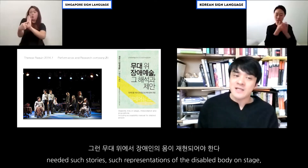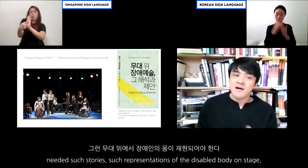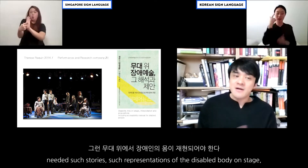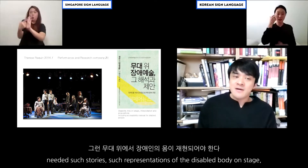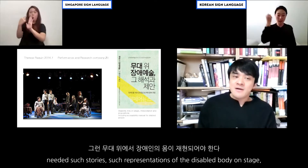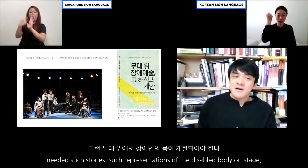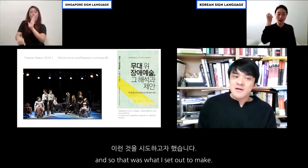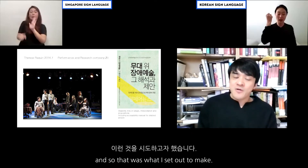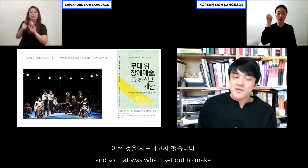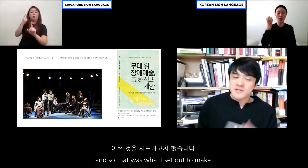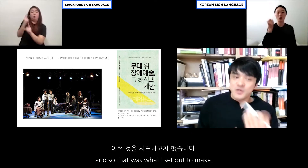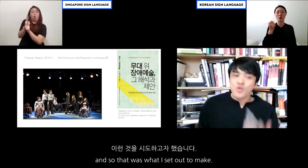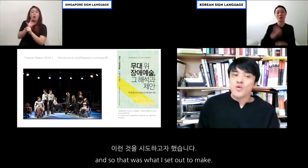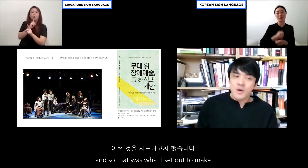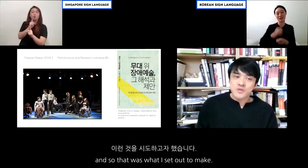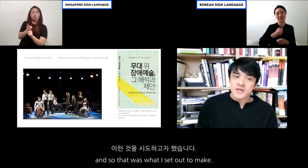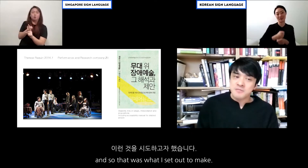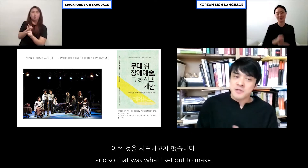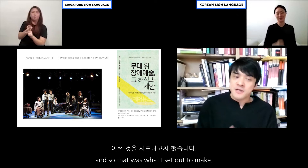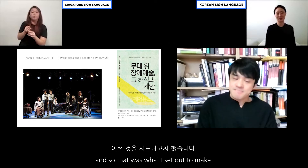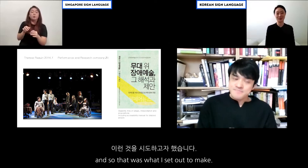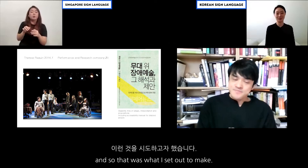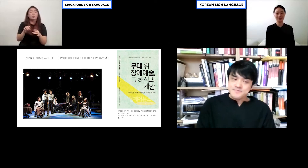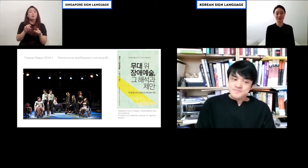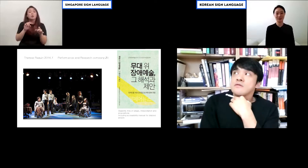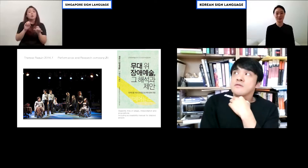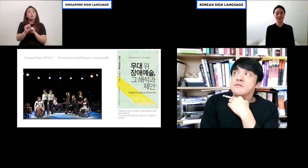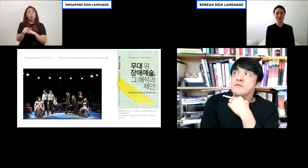재현되어야 한다. 이런 것을 시도하고자 했습니다.